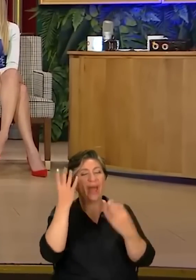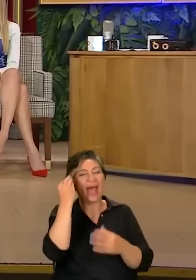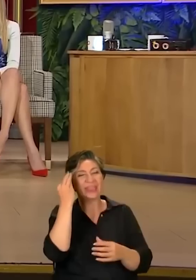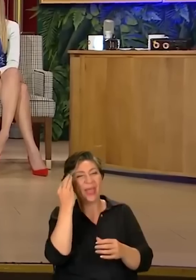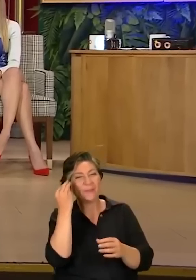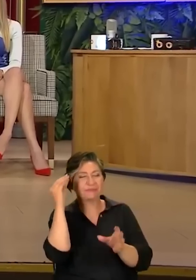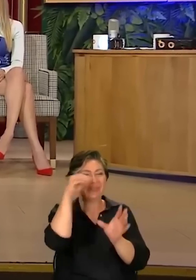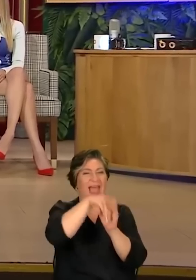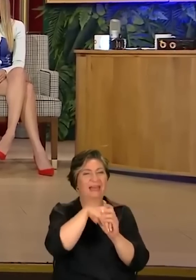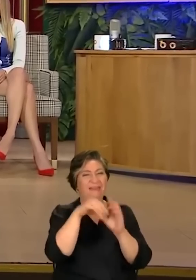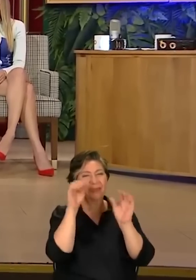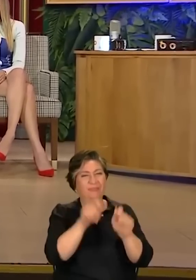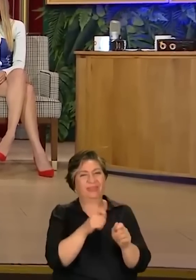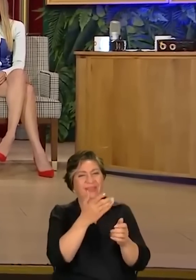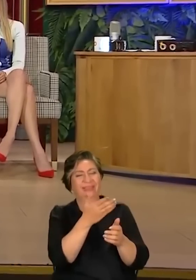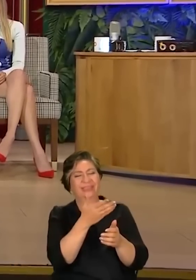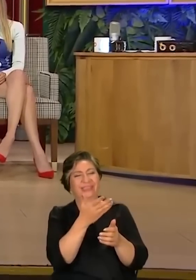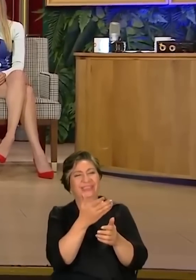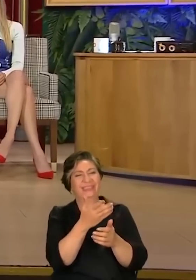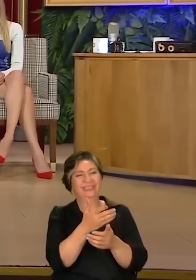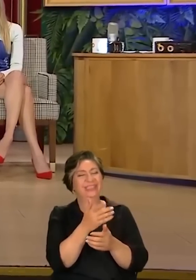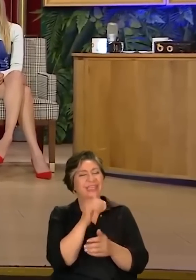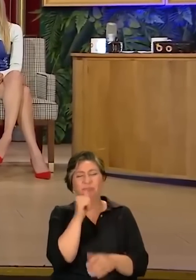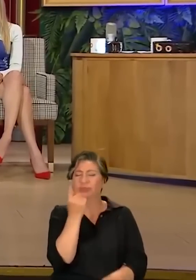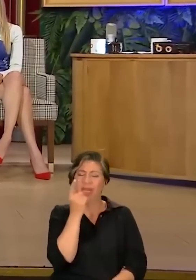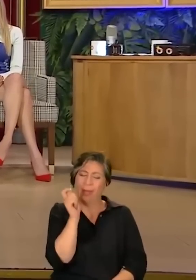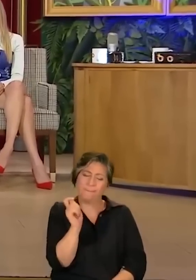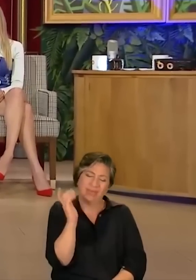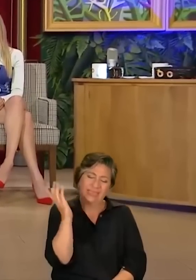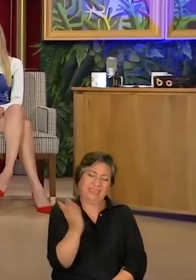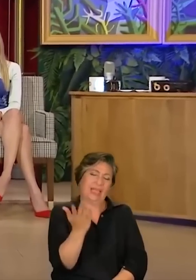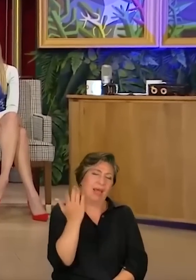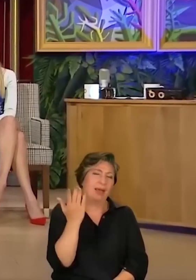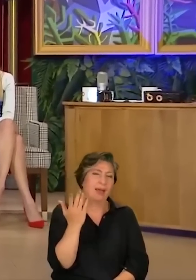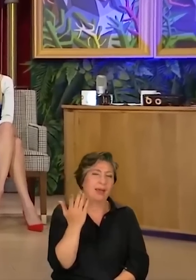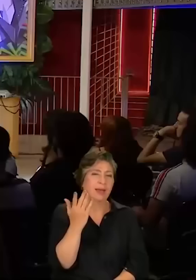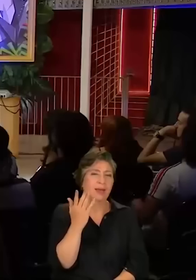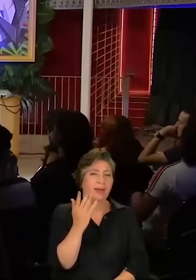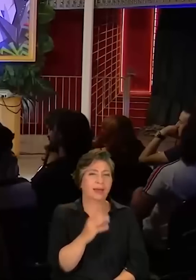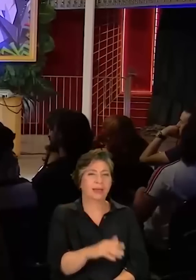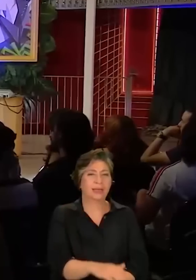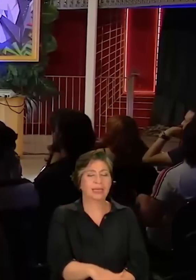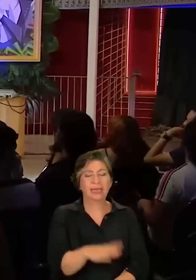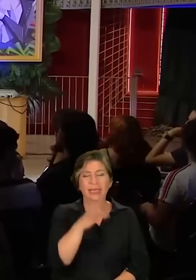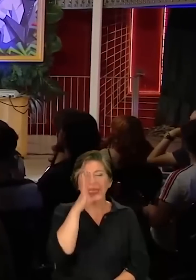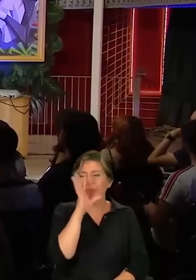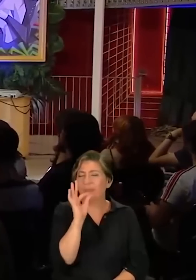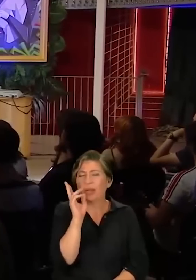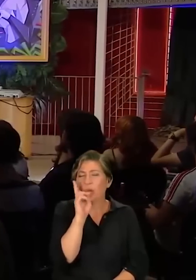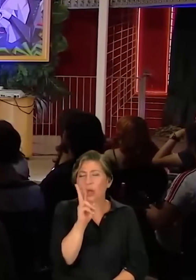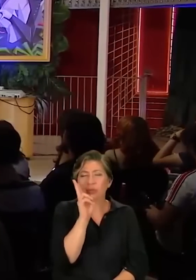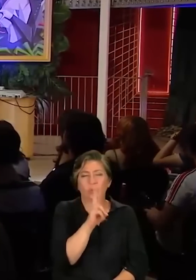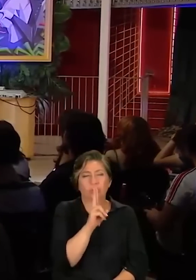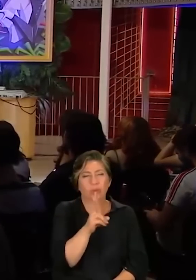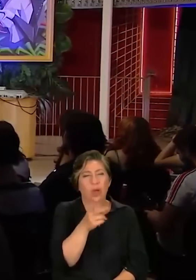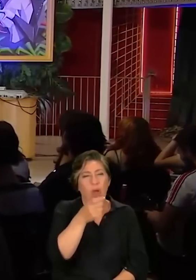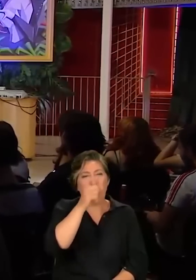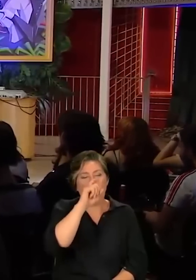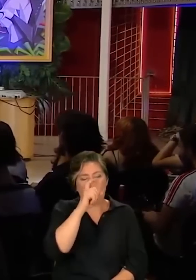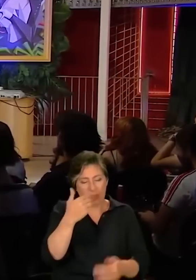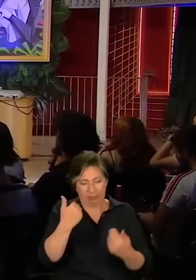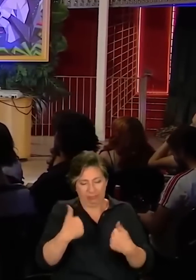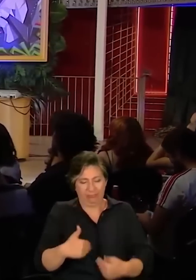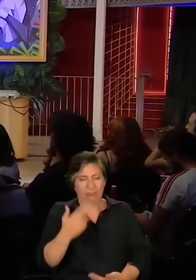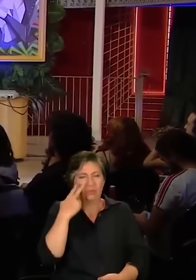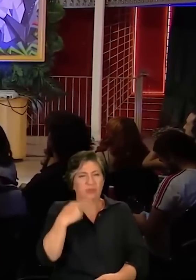anlam katmıştır çocuklar. Hiçbir şey yapmadıysa. Kimleri gördük? Okan